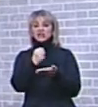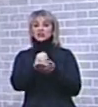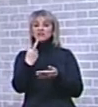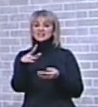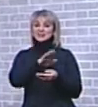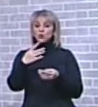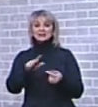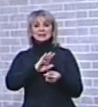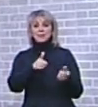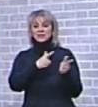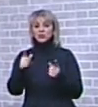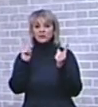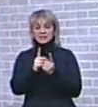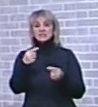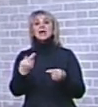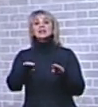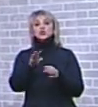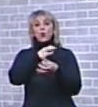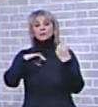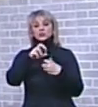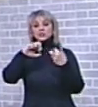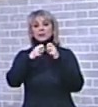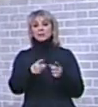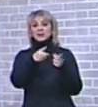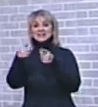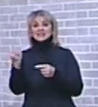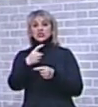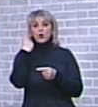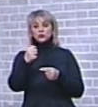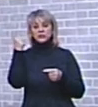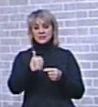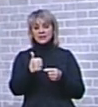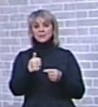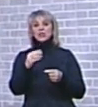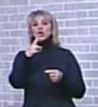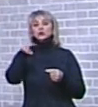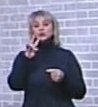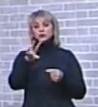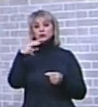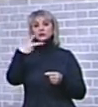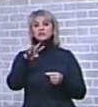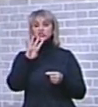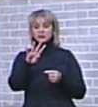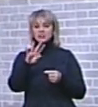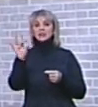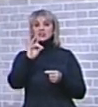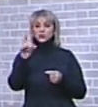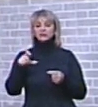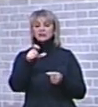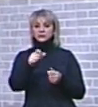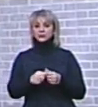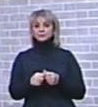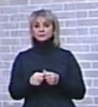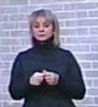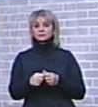стороны к встрече не подготовились. Так что обсуждение проблем перенесли еще на неделю. Юлия Сурикова, Станислав Фоменко, Дон-24,